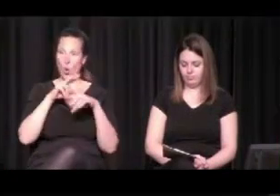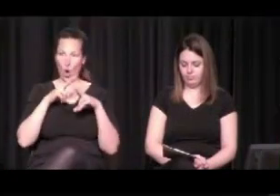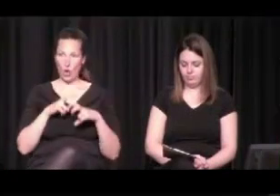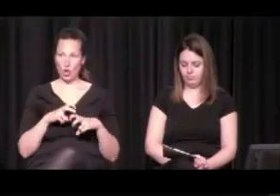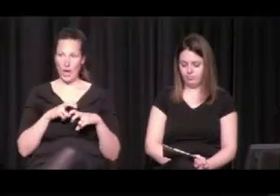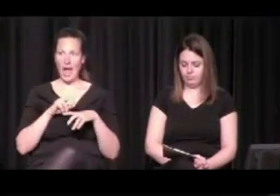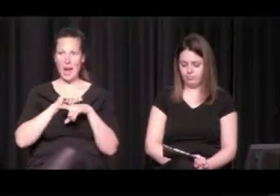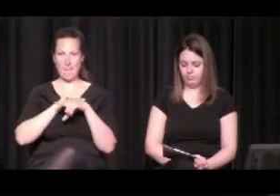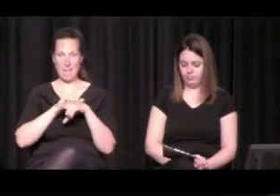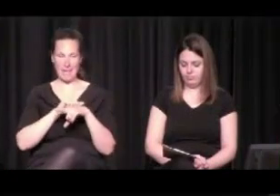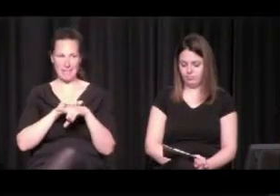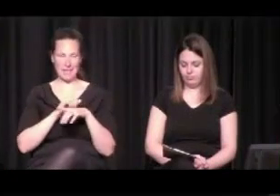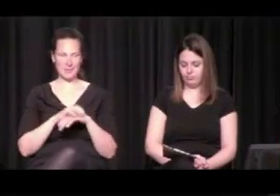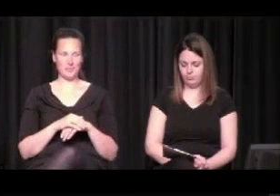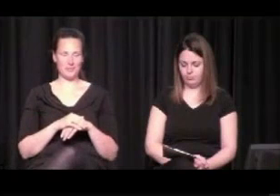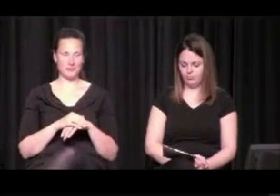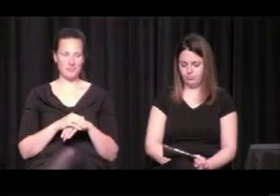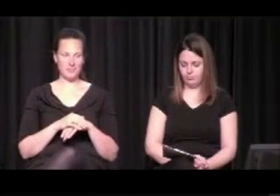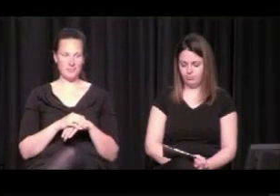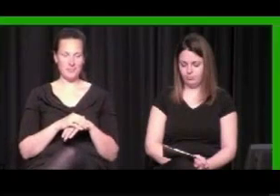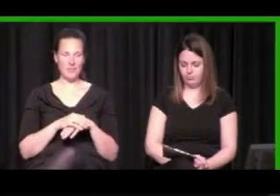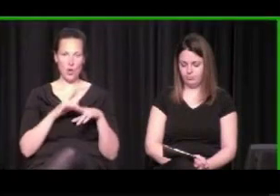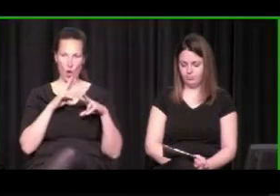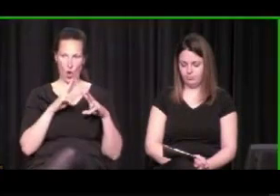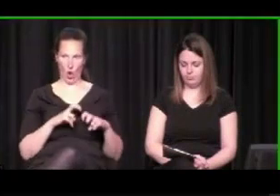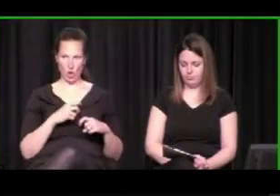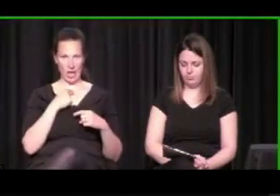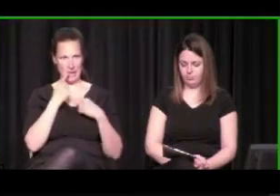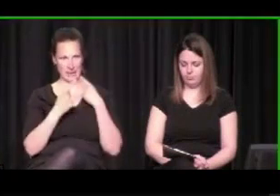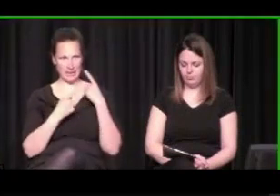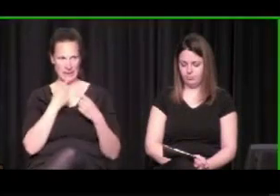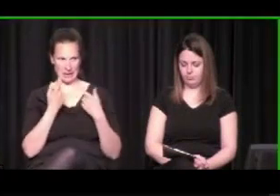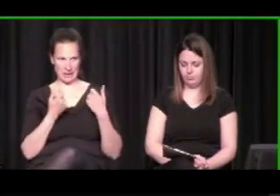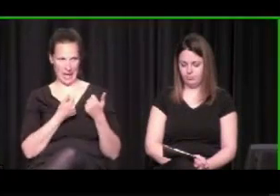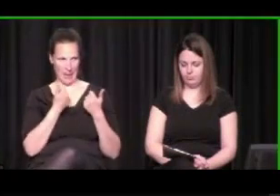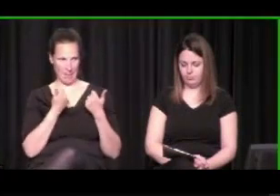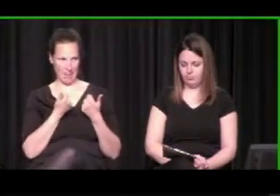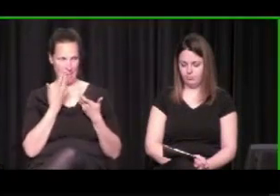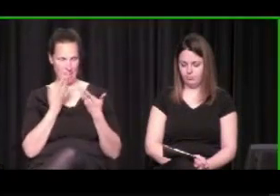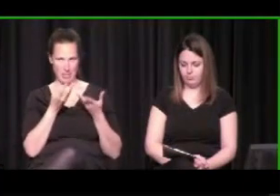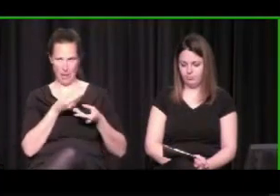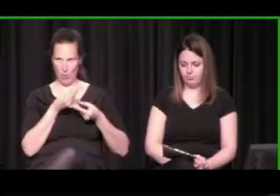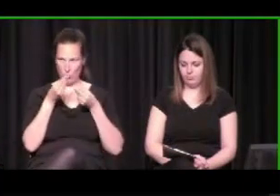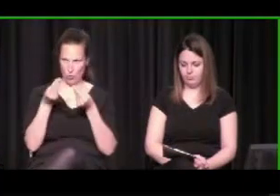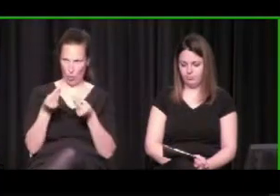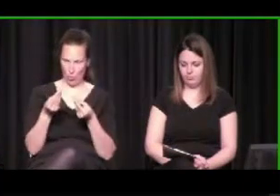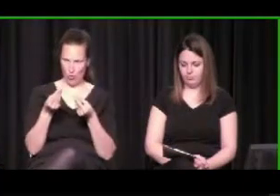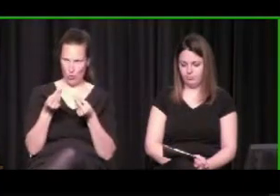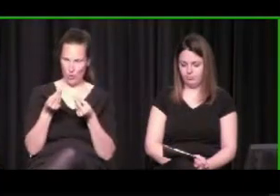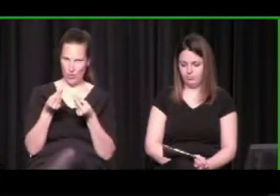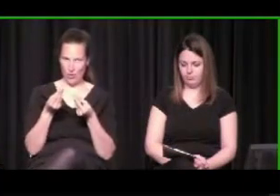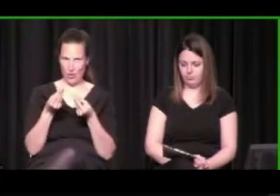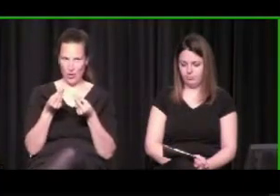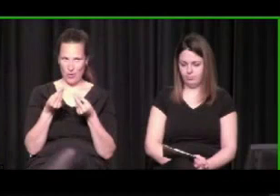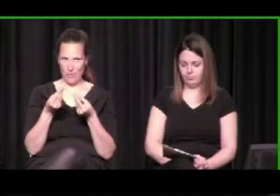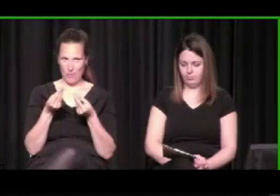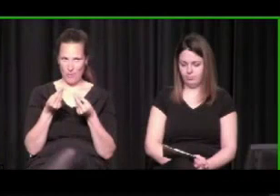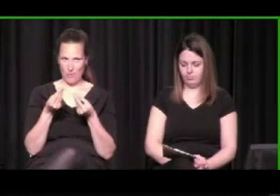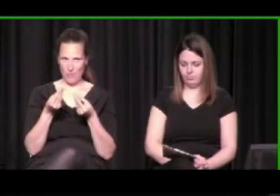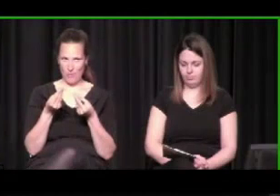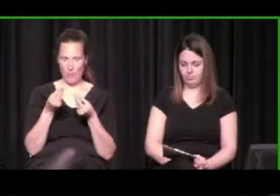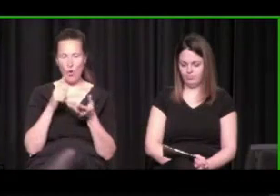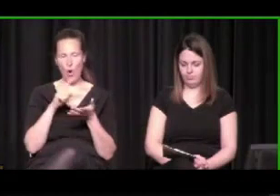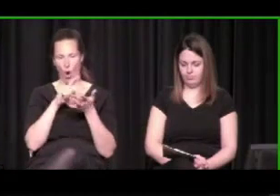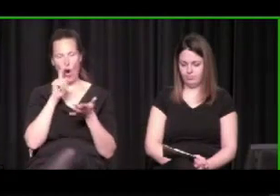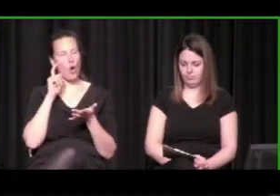pratique. Pour la recherche, bien sûr, ce que je viens de vous dire là doit probablement vous amener à considérer le fait que les personnes âgées